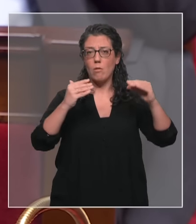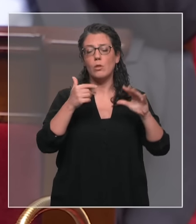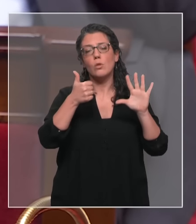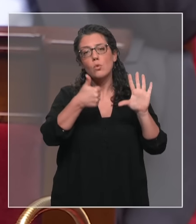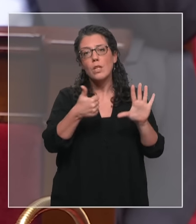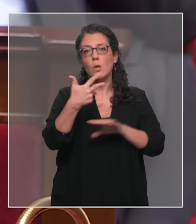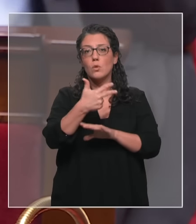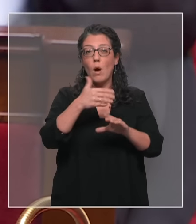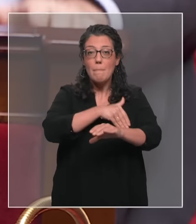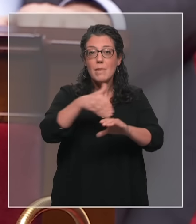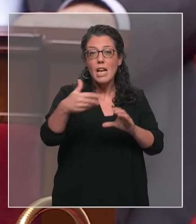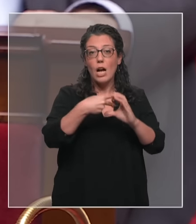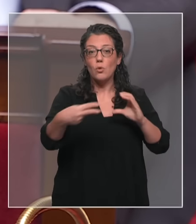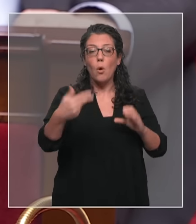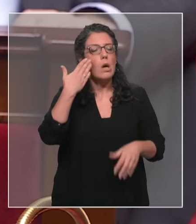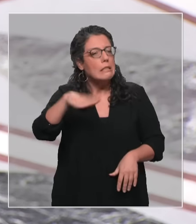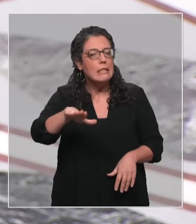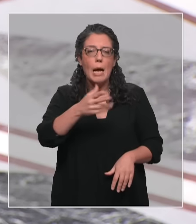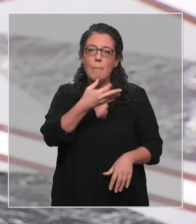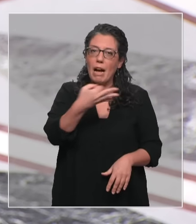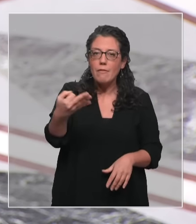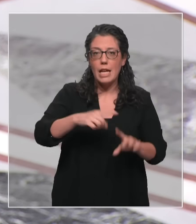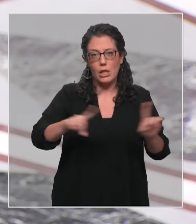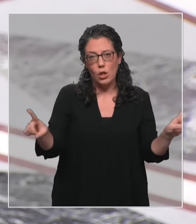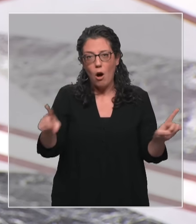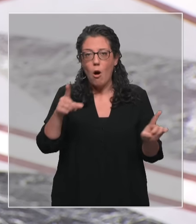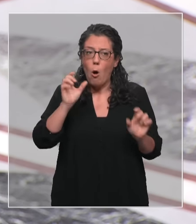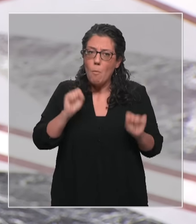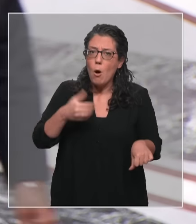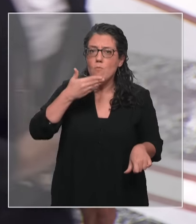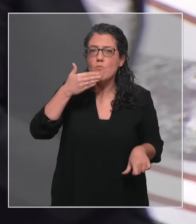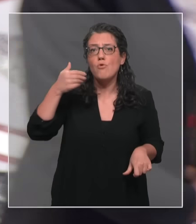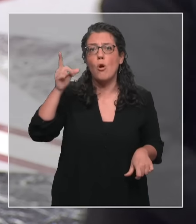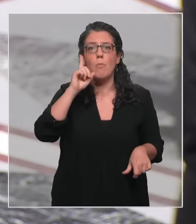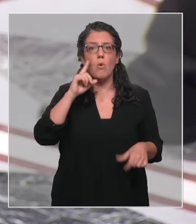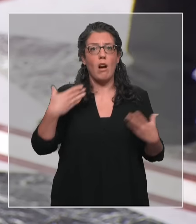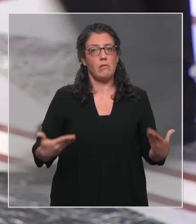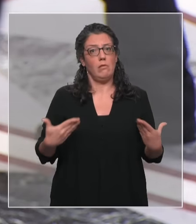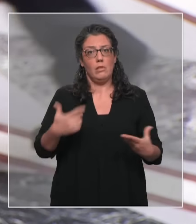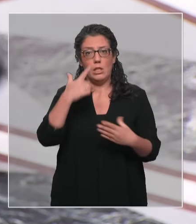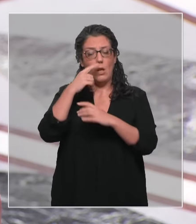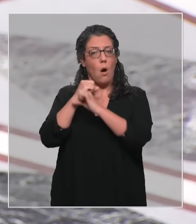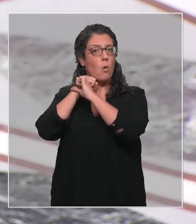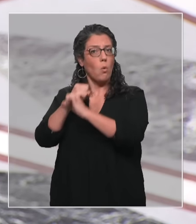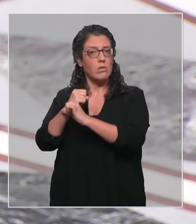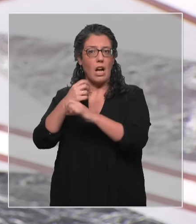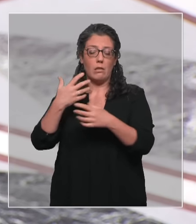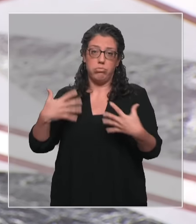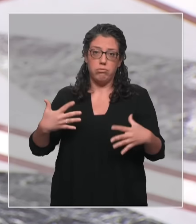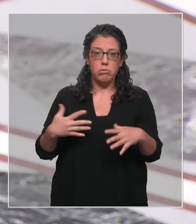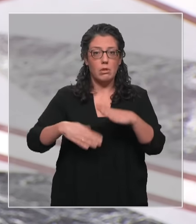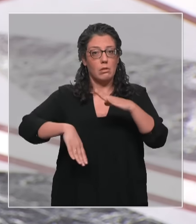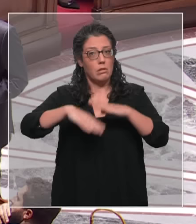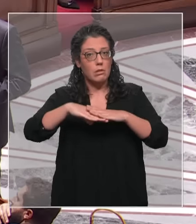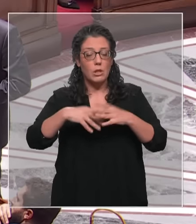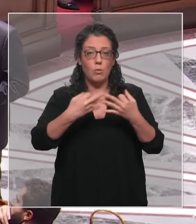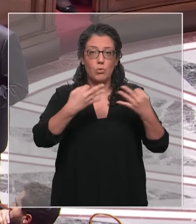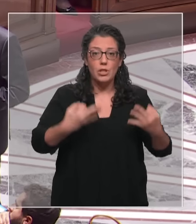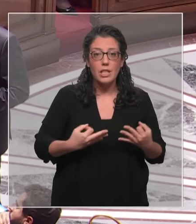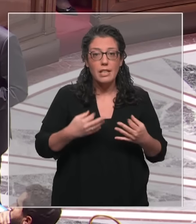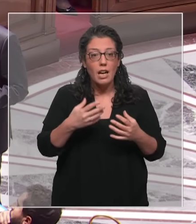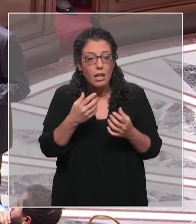parfait, que tout est perfectible, mais je tiens à le rappeler parce qu'on est dans un moment où, évidemment, les contraintes sont importantes. Les contraintes budgétaires, la démographie scolaire qui baisse,